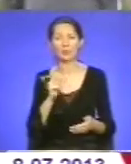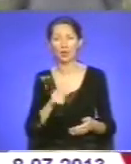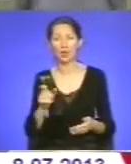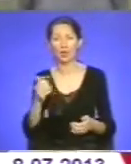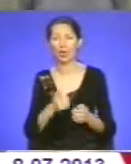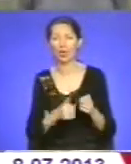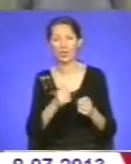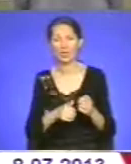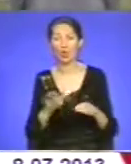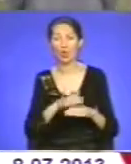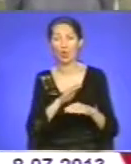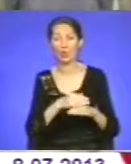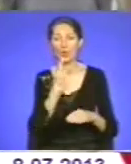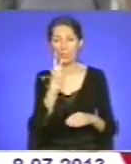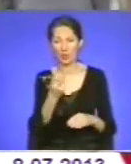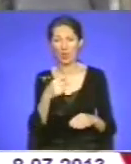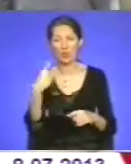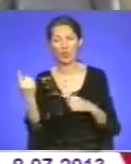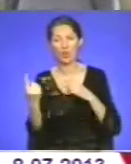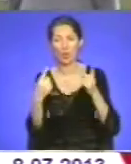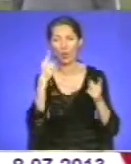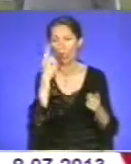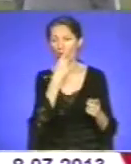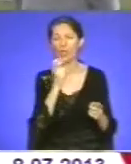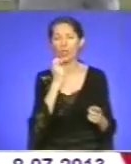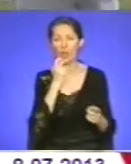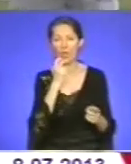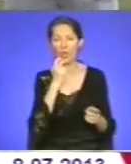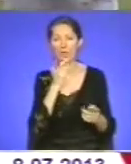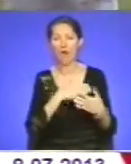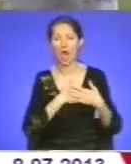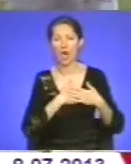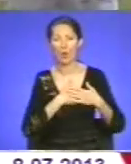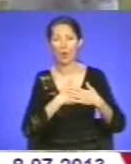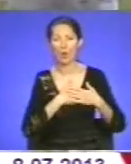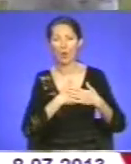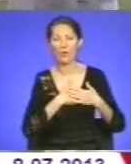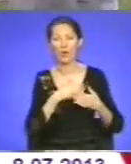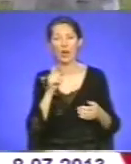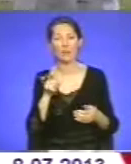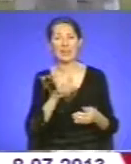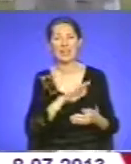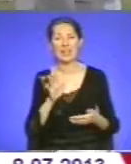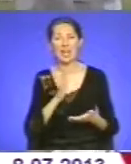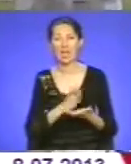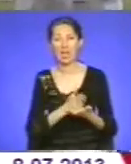частіше і добріше дивились один одному в очі, посміхалися. Любов, вона не є